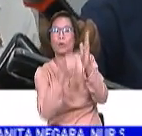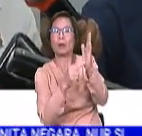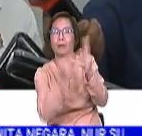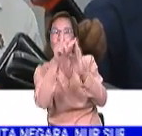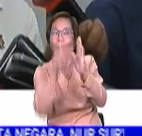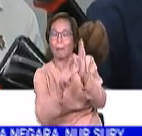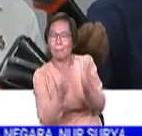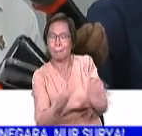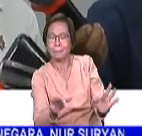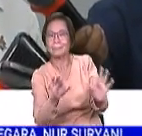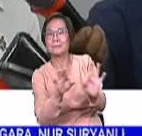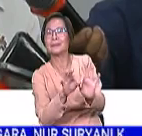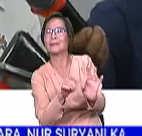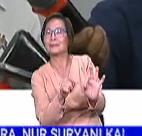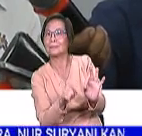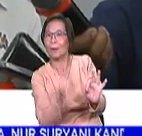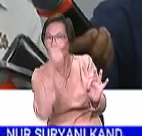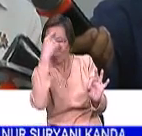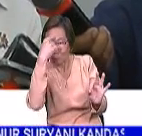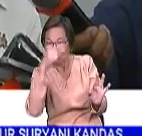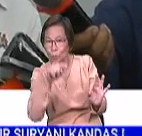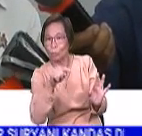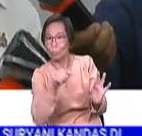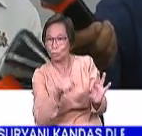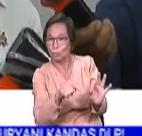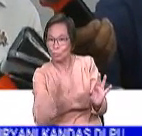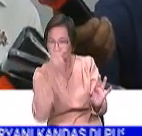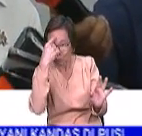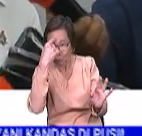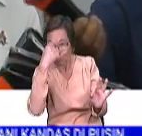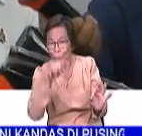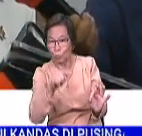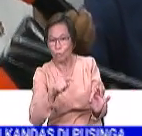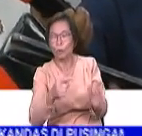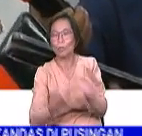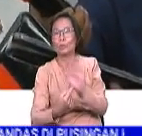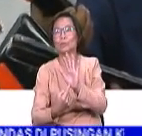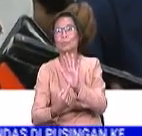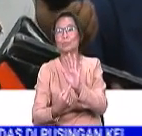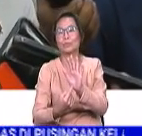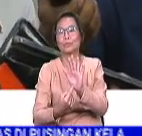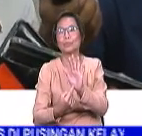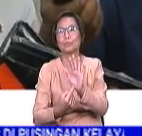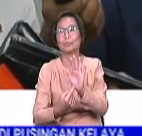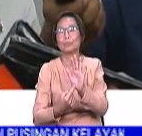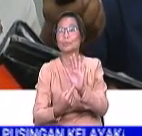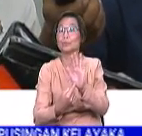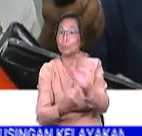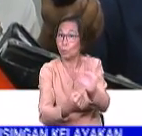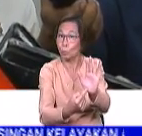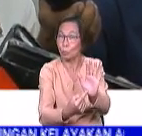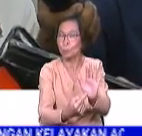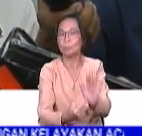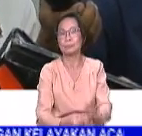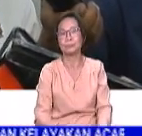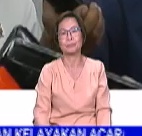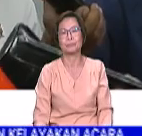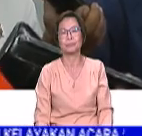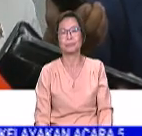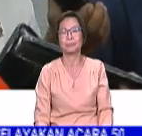untuk akhirnya diterjemahkan jadi tindak-tanduk